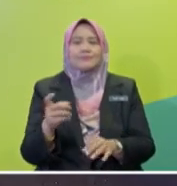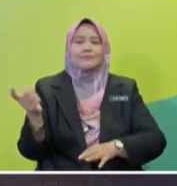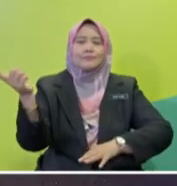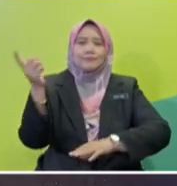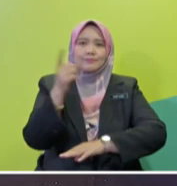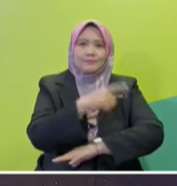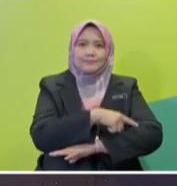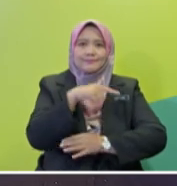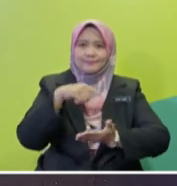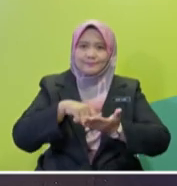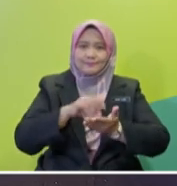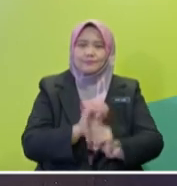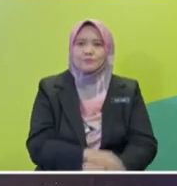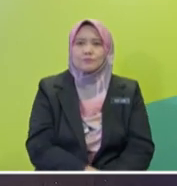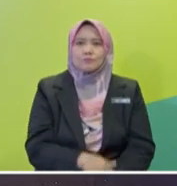dan mungkin